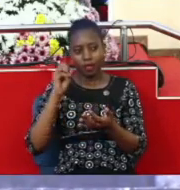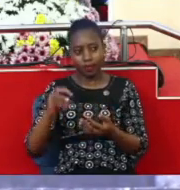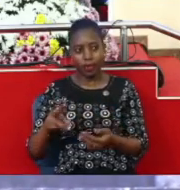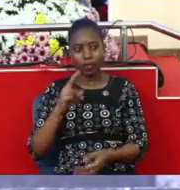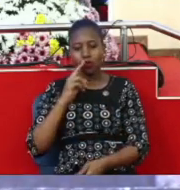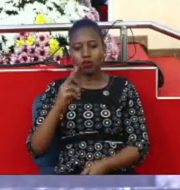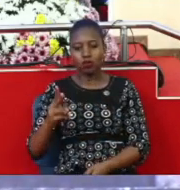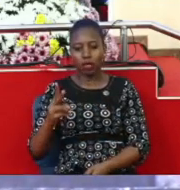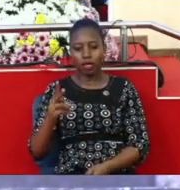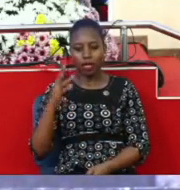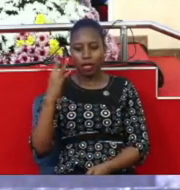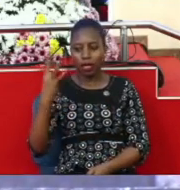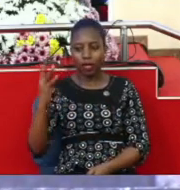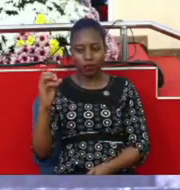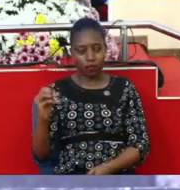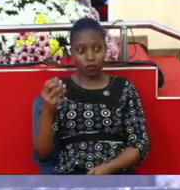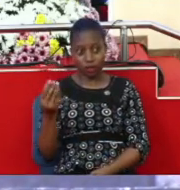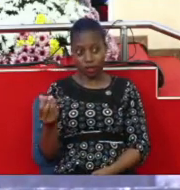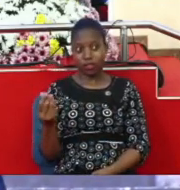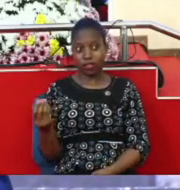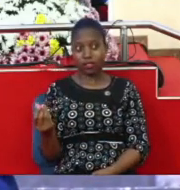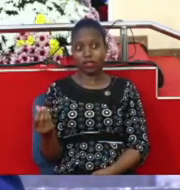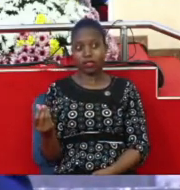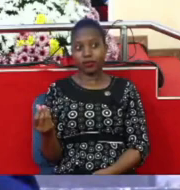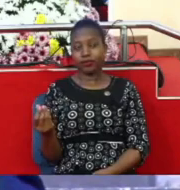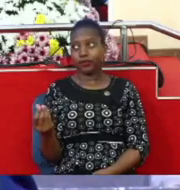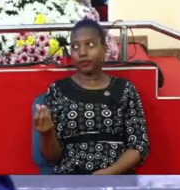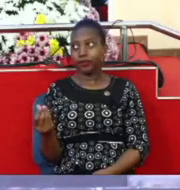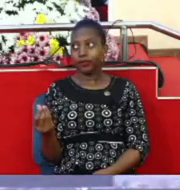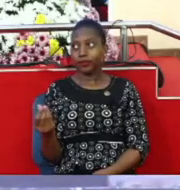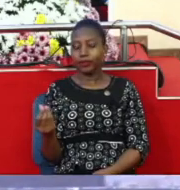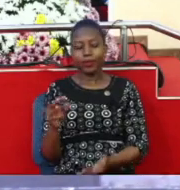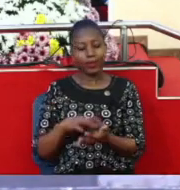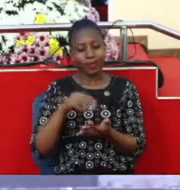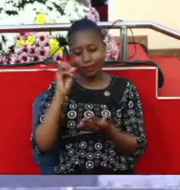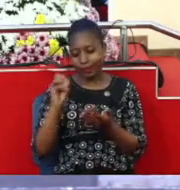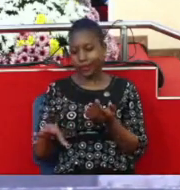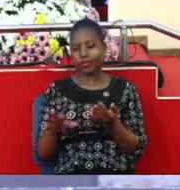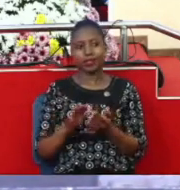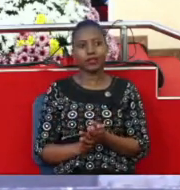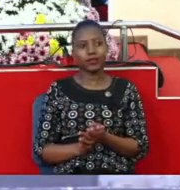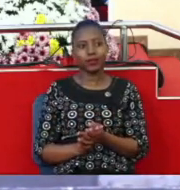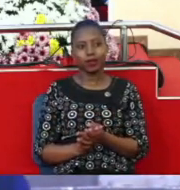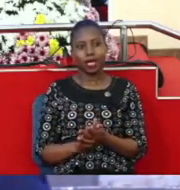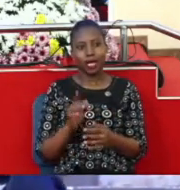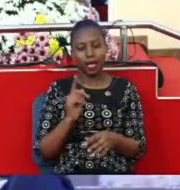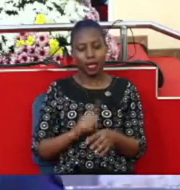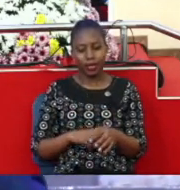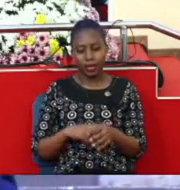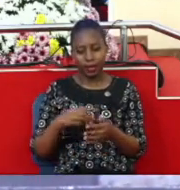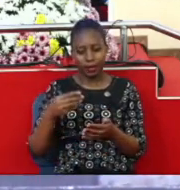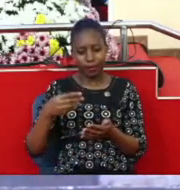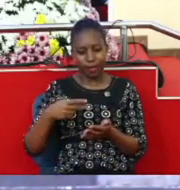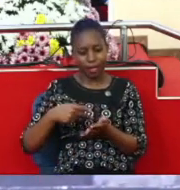Kama una bahati kama ukuli ile chungu chungu. Inakuwaga bei Kwa hivyo ukinipa 200 na nikwambie nitanunua matatu.